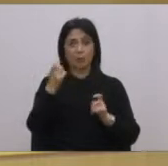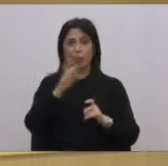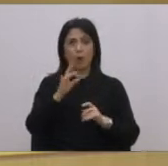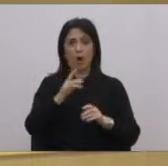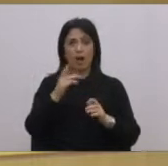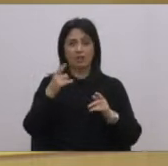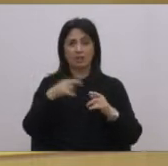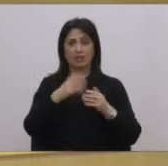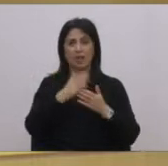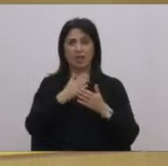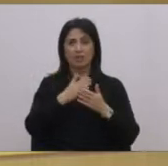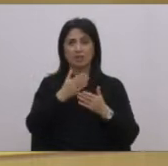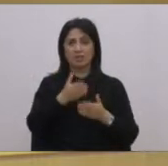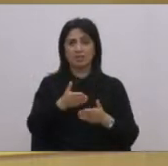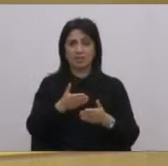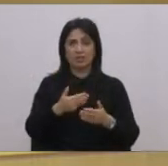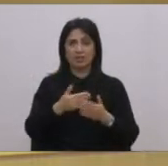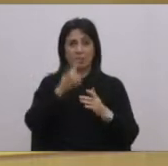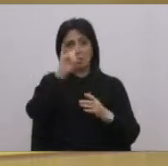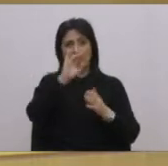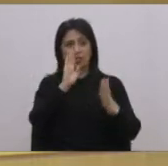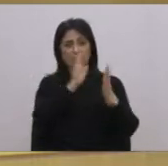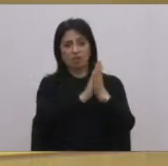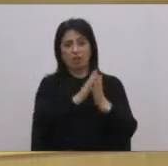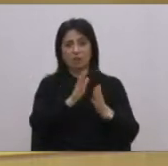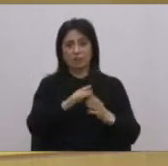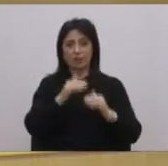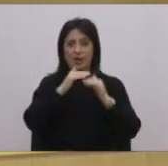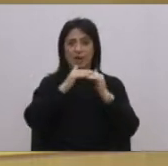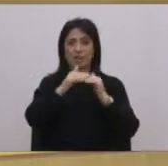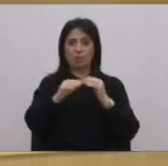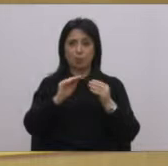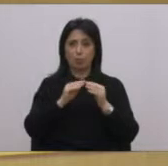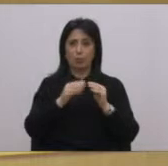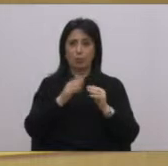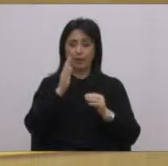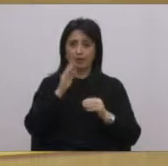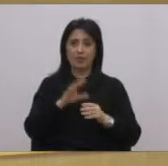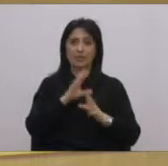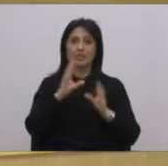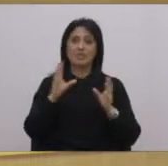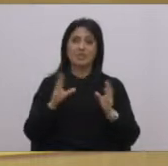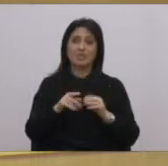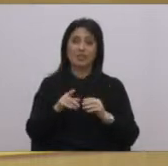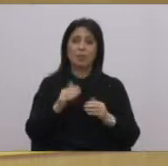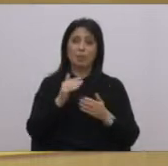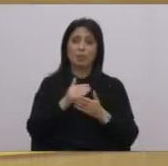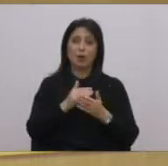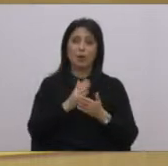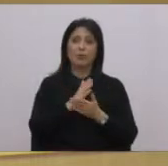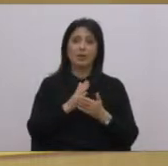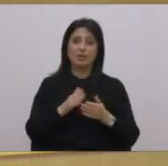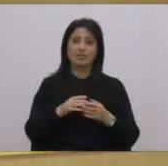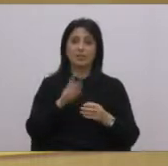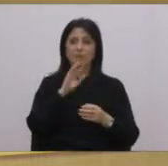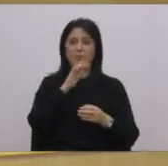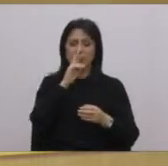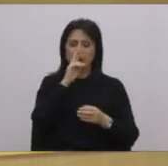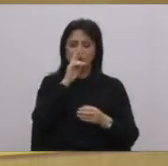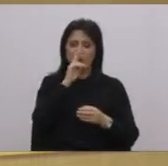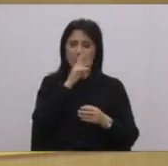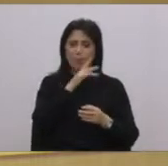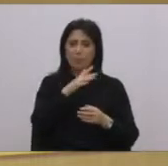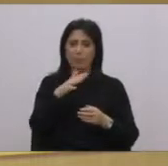არ ჩასმულა ეს ფანჯრები იქნება თუ გადახურვის პრობლემა იქნება. საერთოდ აი ამ პროგრამის ნაწილში დაშვებულ ბევრ